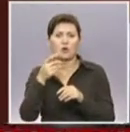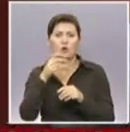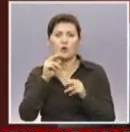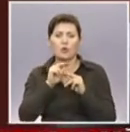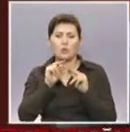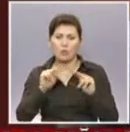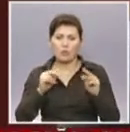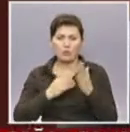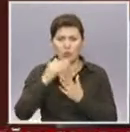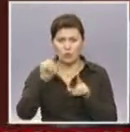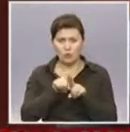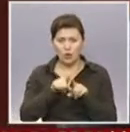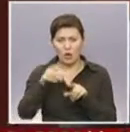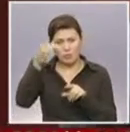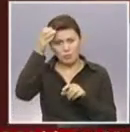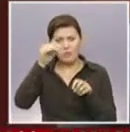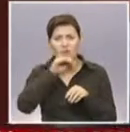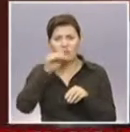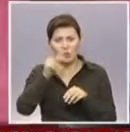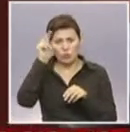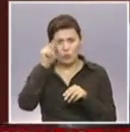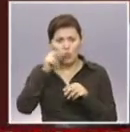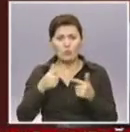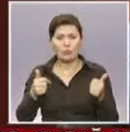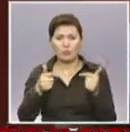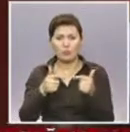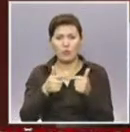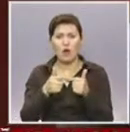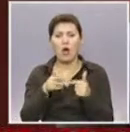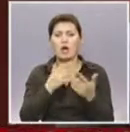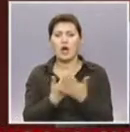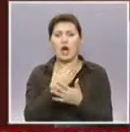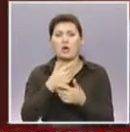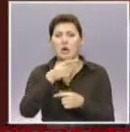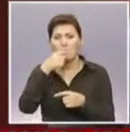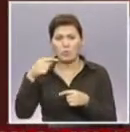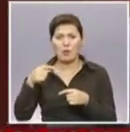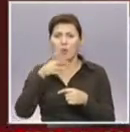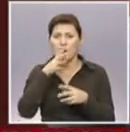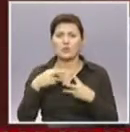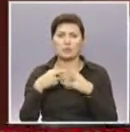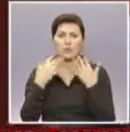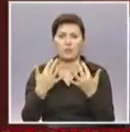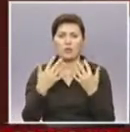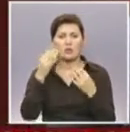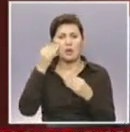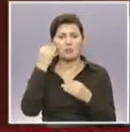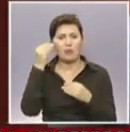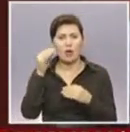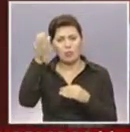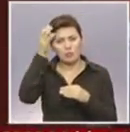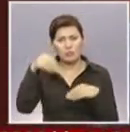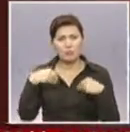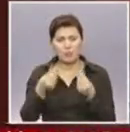кандидаттарының тұратын жоғары білікті профессор оқушылар құрамы жаңа заман талаптарына сай, сапалы білім беру